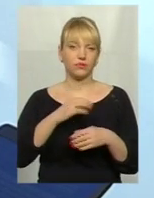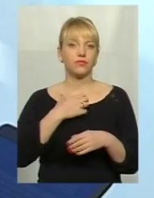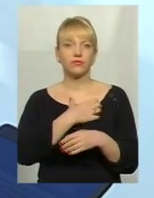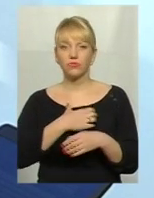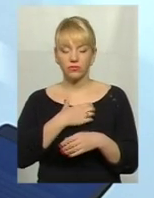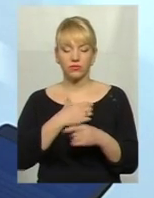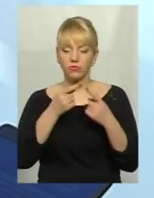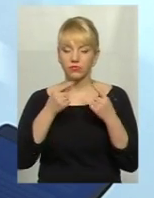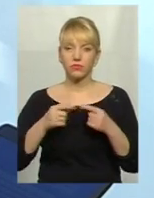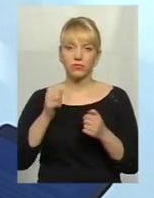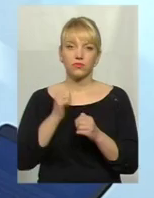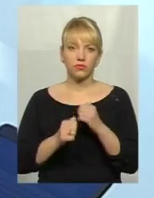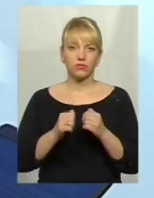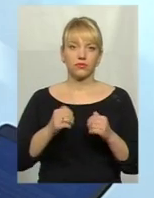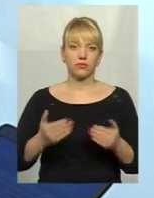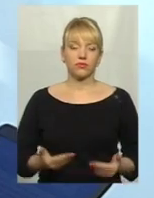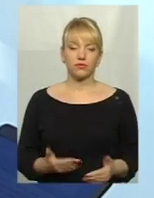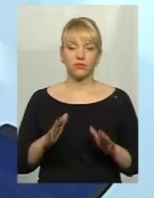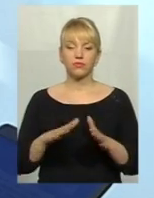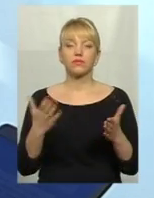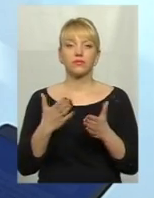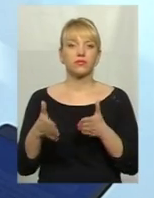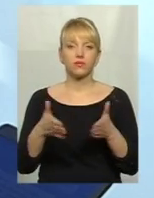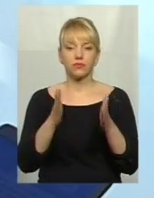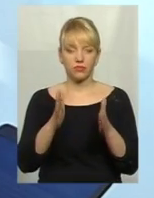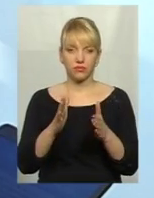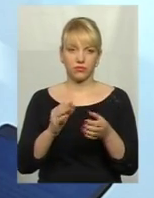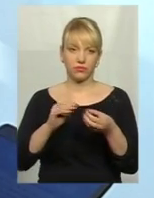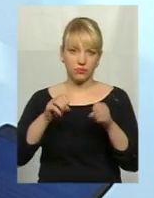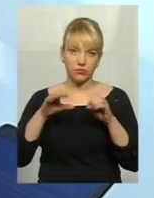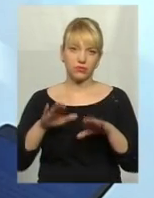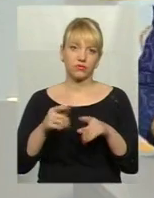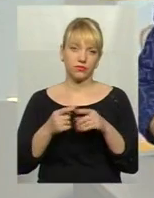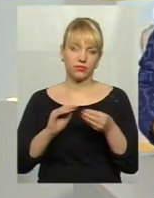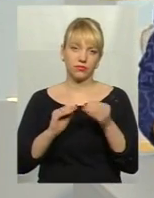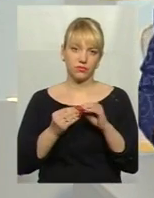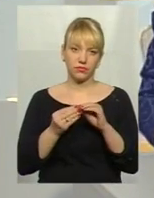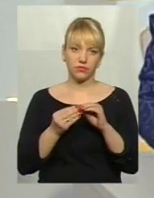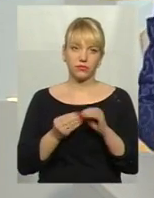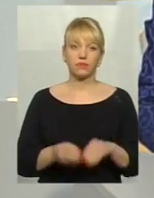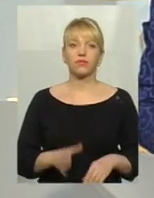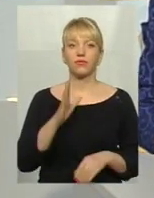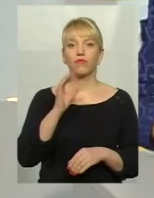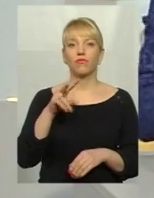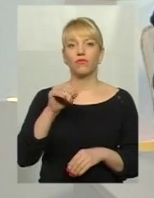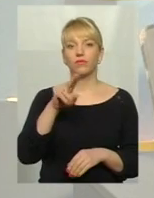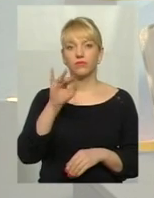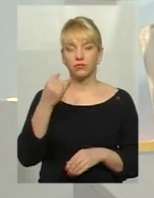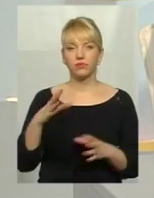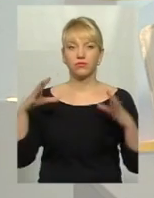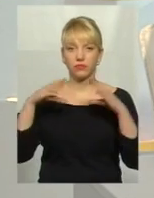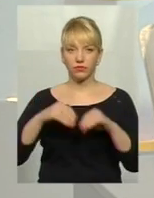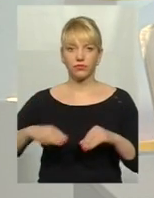по кожному населеному пункту, яким шляхом ми будемо ці пріоритетні проблеми вирішувати. Власне, у Волочиській